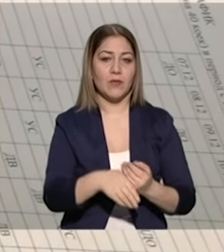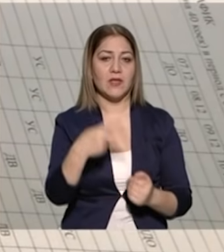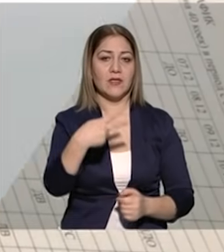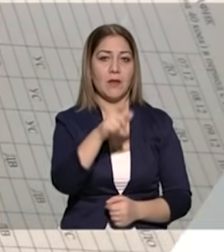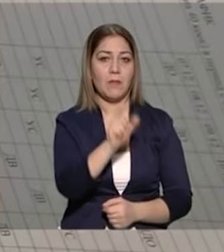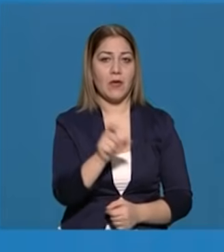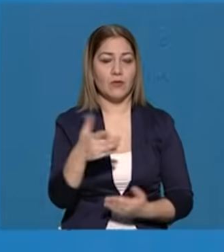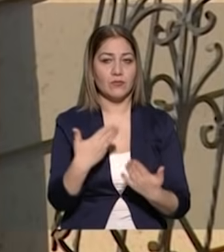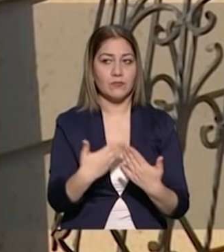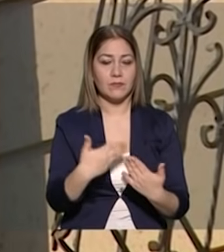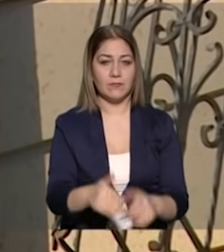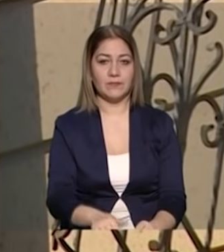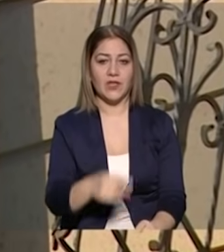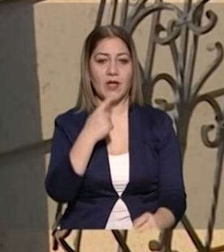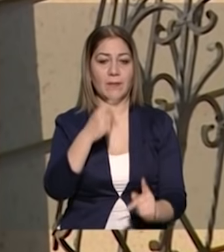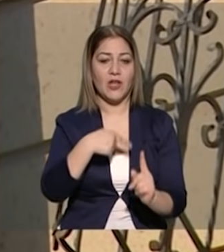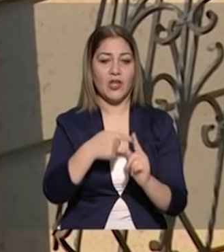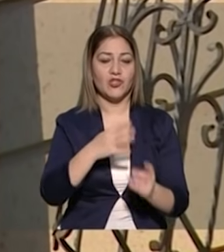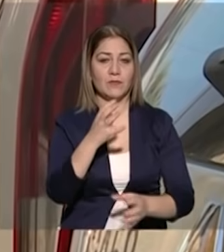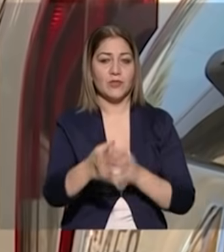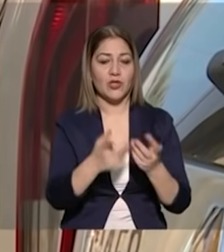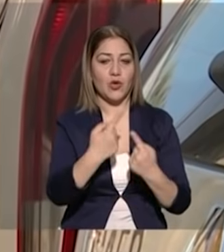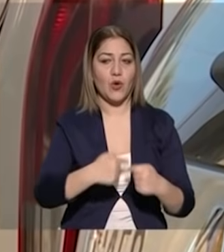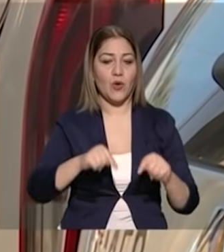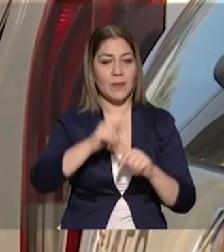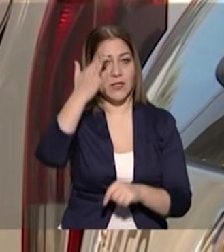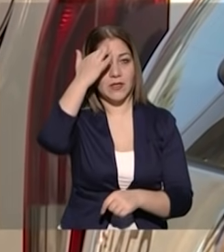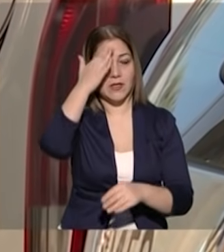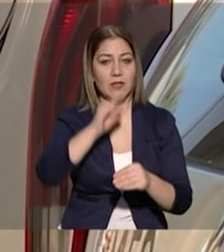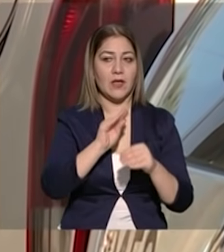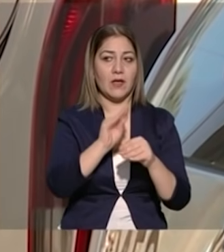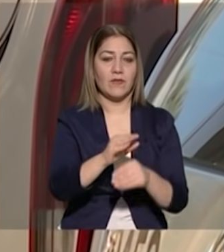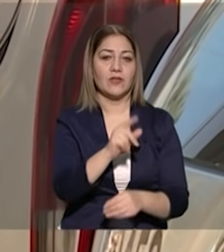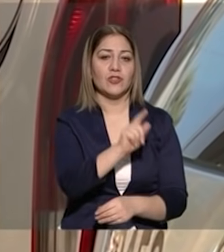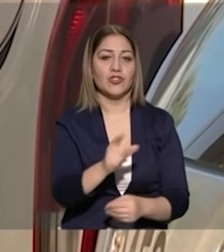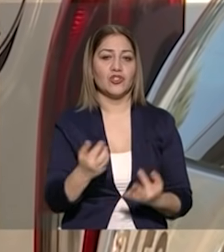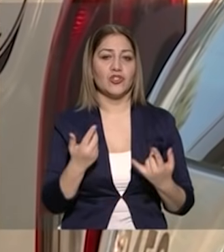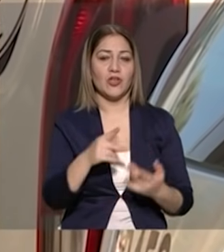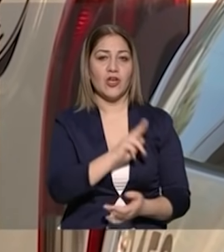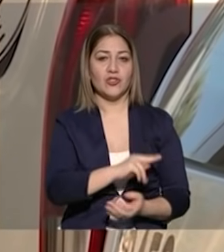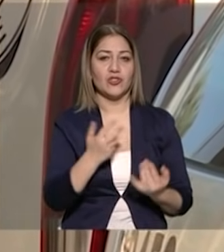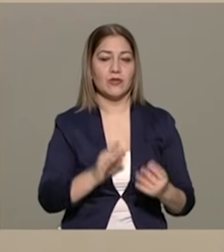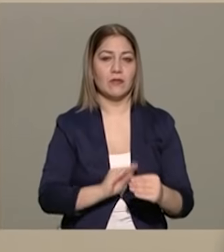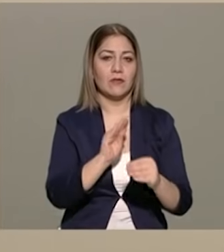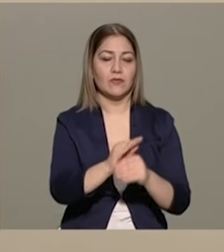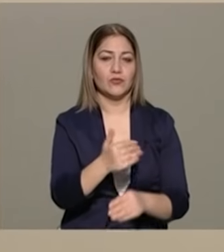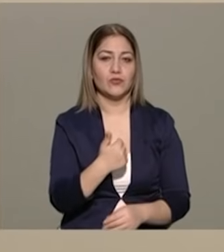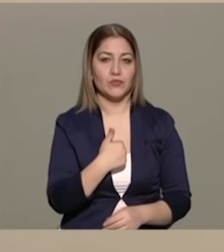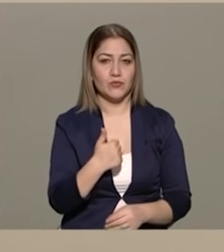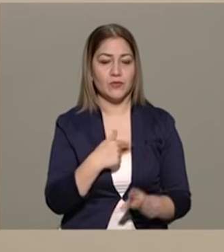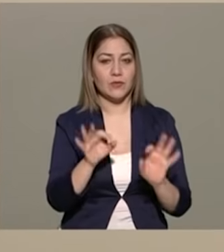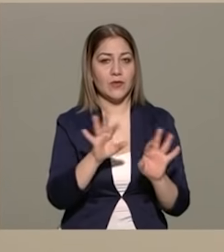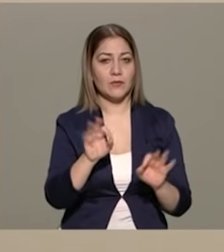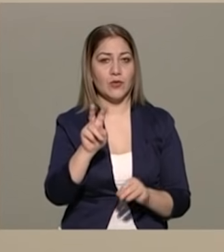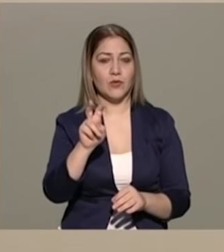20 մարդու։ Կարմիր խաչի միջազգային կոմիտեն նախատեսում է ավելացնել իր անձնակազմի քանակը Լեռնային Ղարաբաղում։ Ռիանովոսին հայտնել է